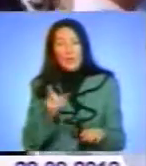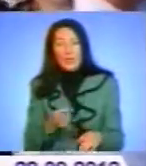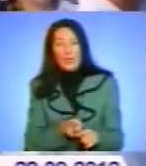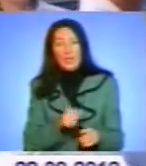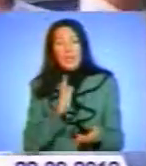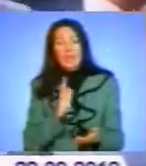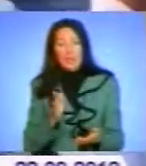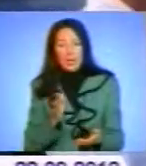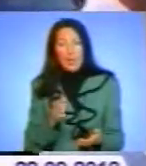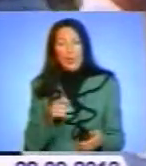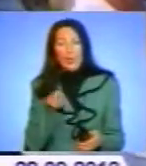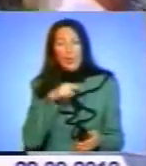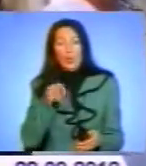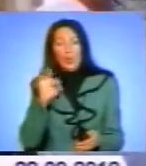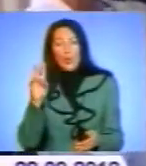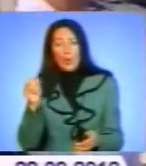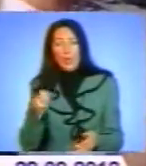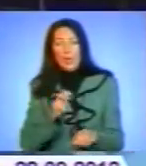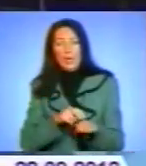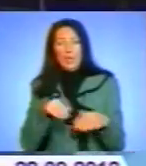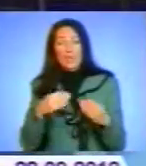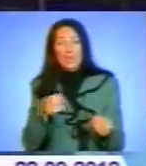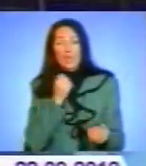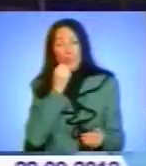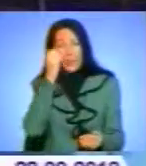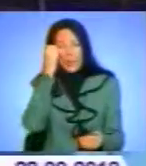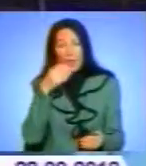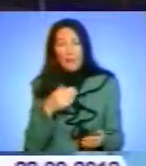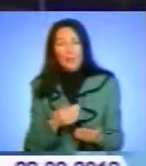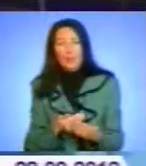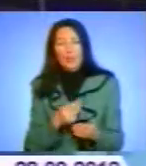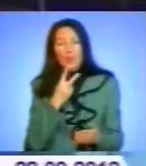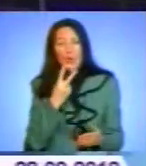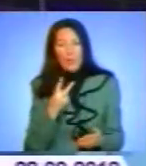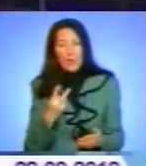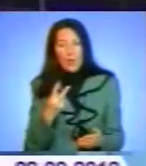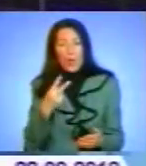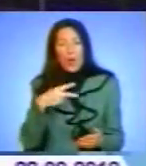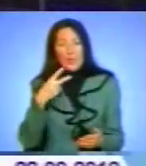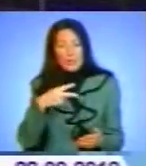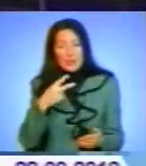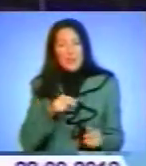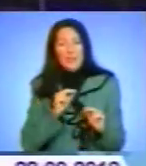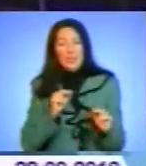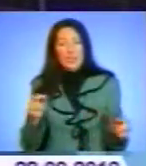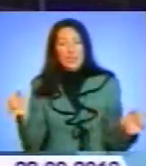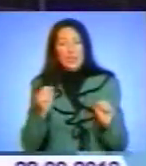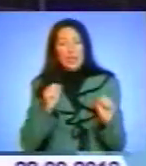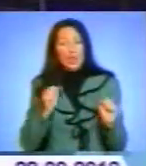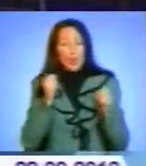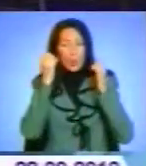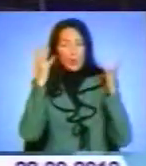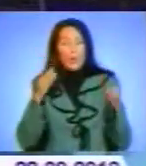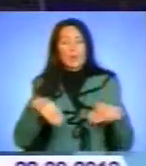донорами, лікарі вручили подяки. Близько двох десятків вчителів фізичної культури звернулися у міську раду,